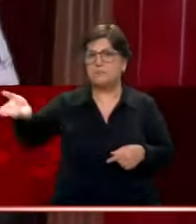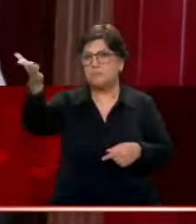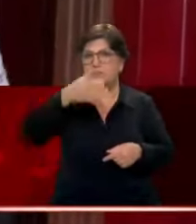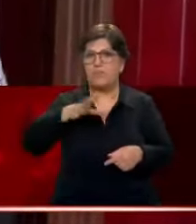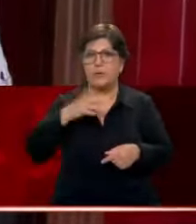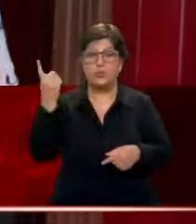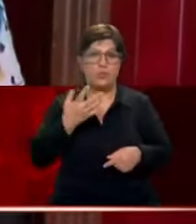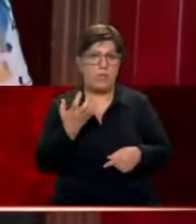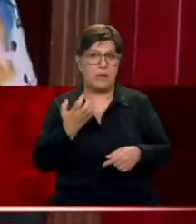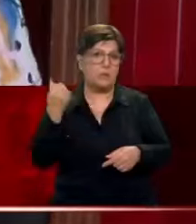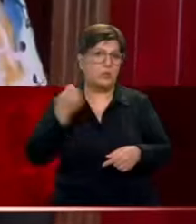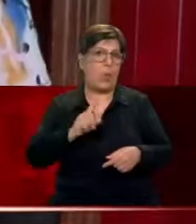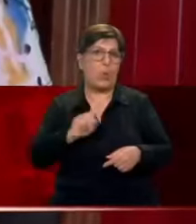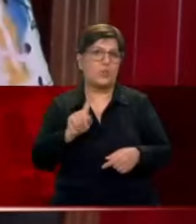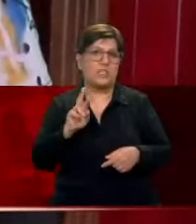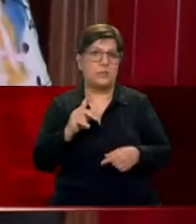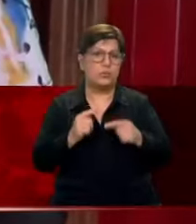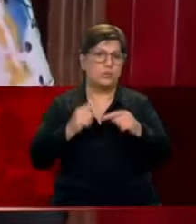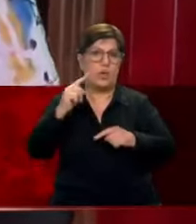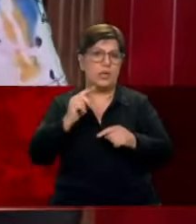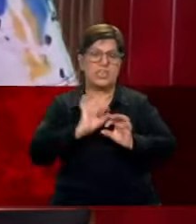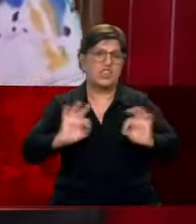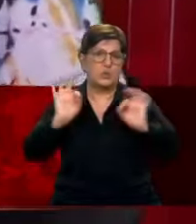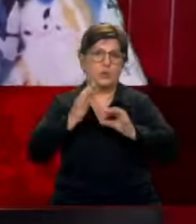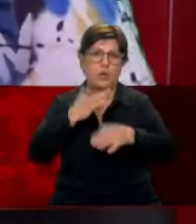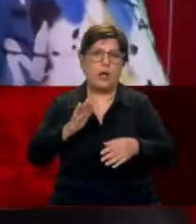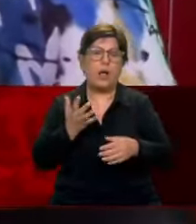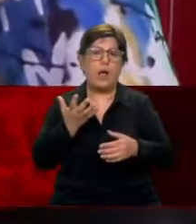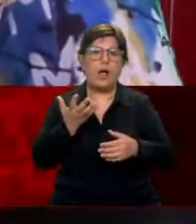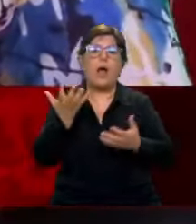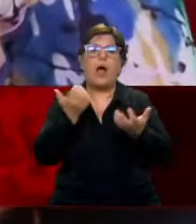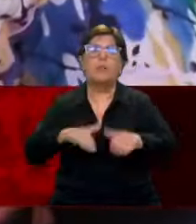%5 ve %10 zaten. %10'un üzerinde hiç yok. Ama almayan birçok yer de var.